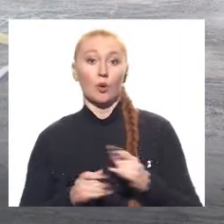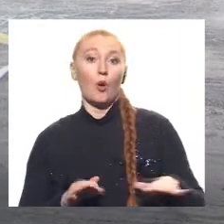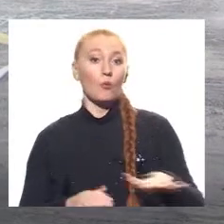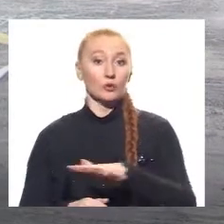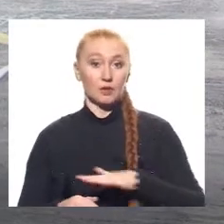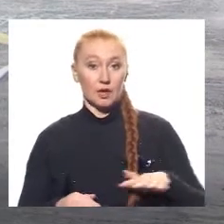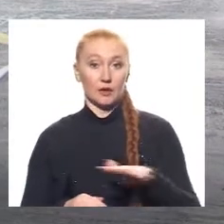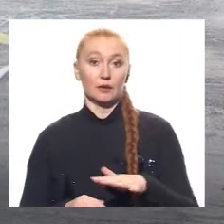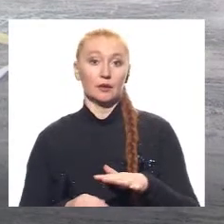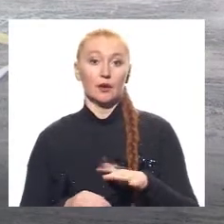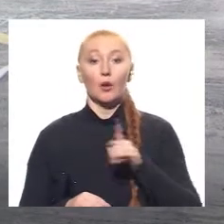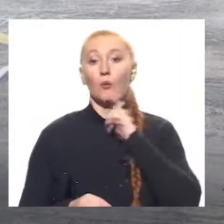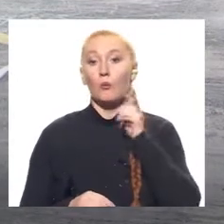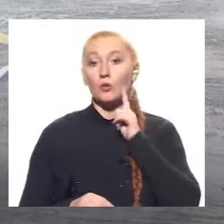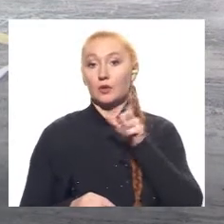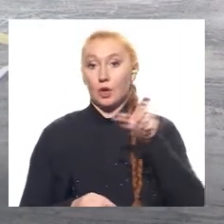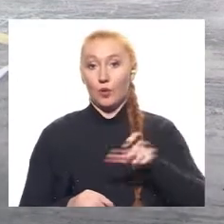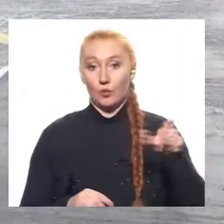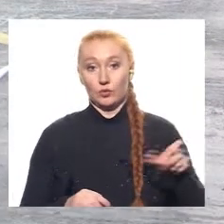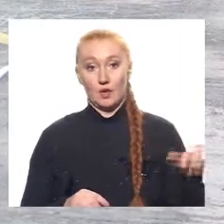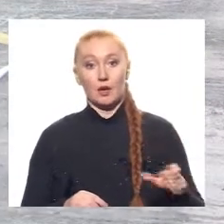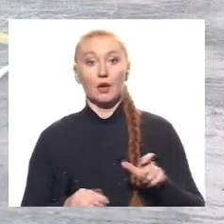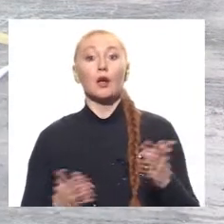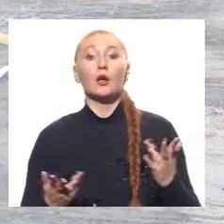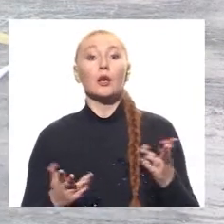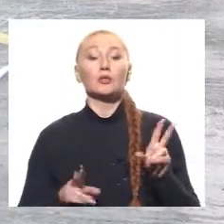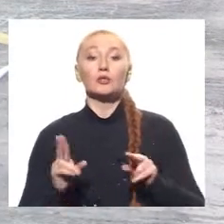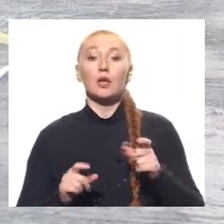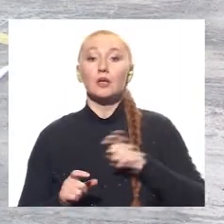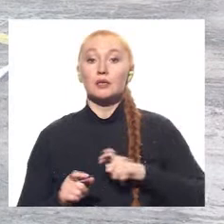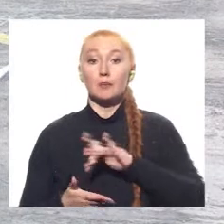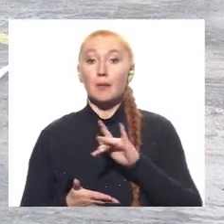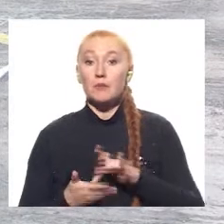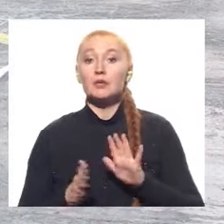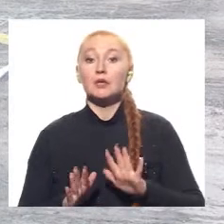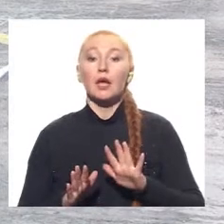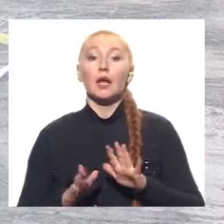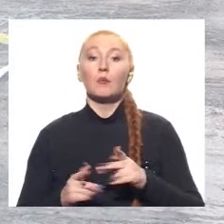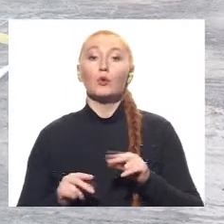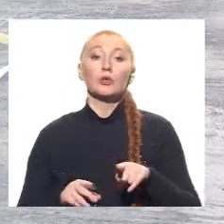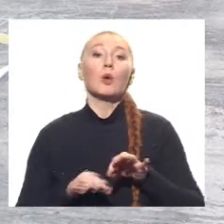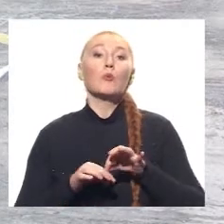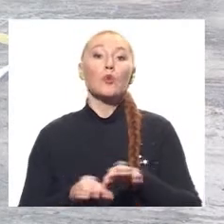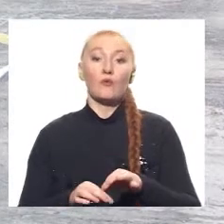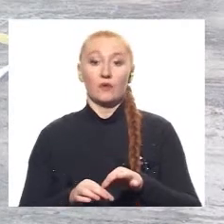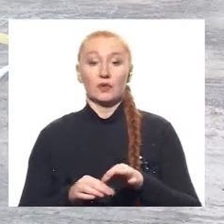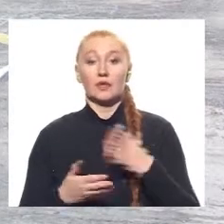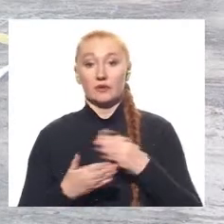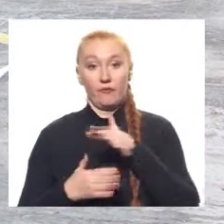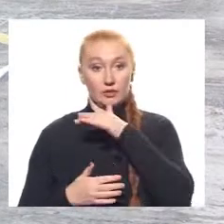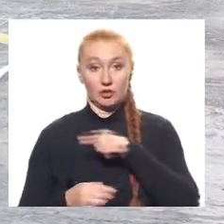посеред молодих людей, які шукають для себе місце, де їм можна проводити гарно свій